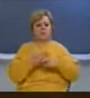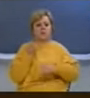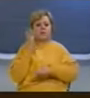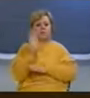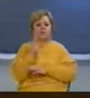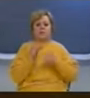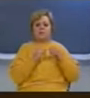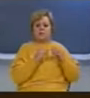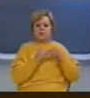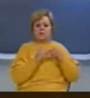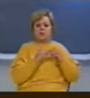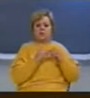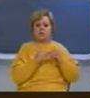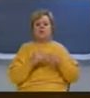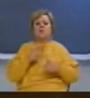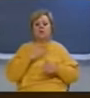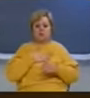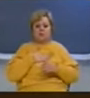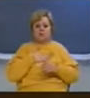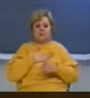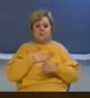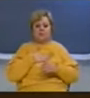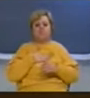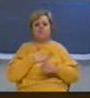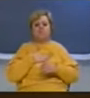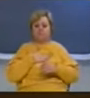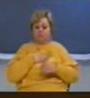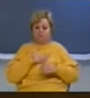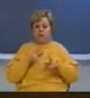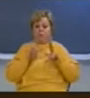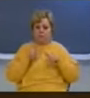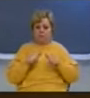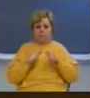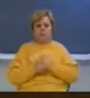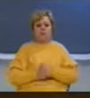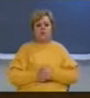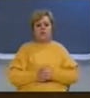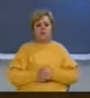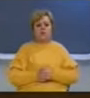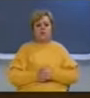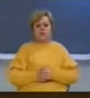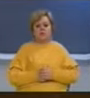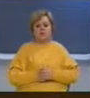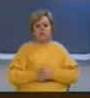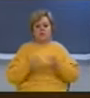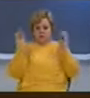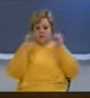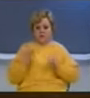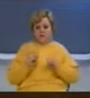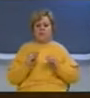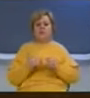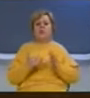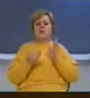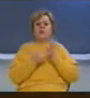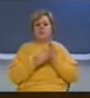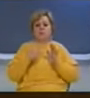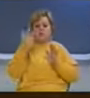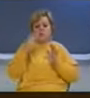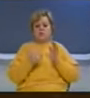deputeti Beçaj dhe ne jemi prapa këtyre qëndrimeve. Pra, reformulimi i neni 3,